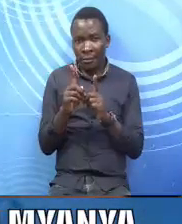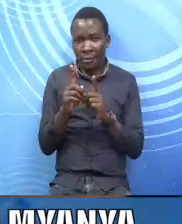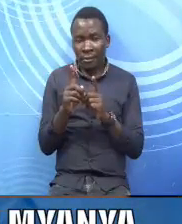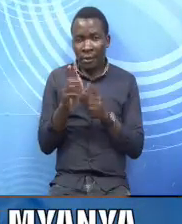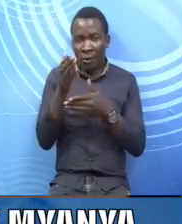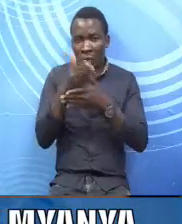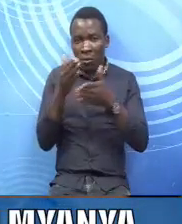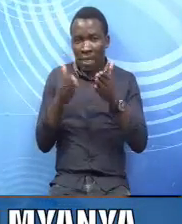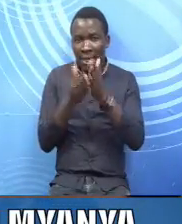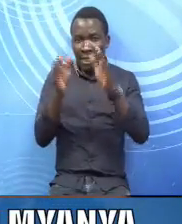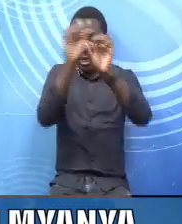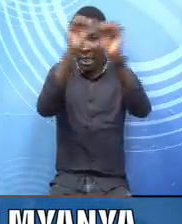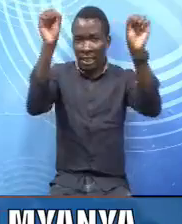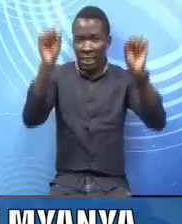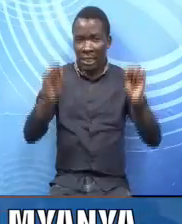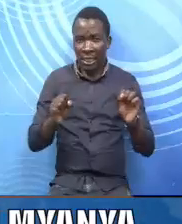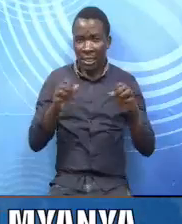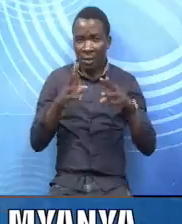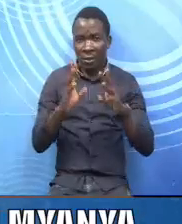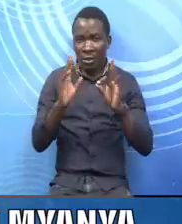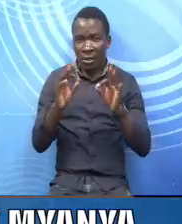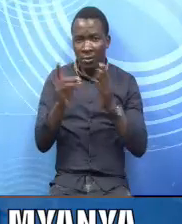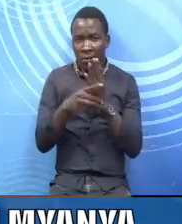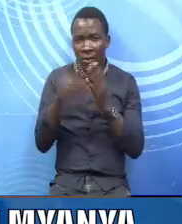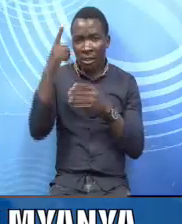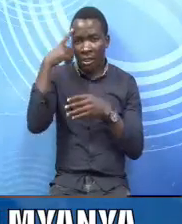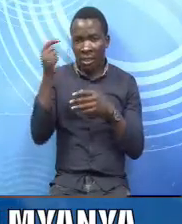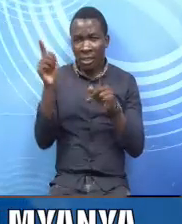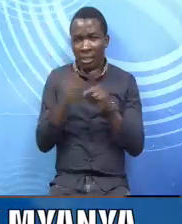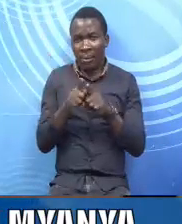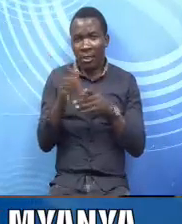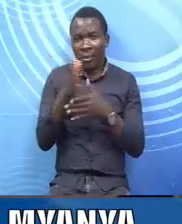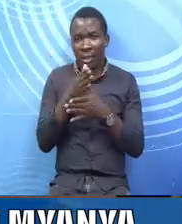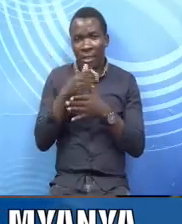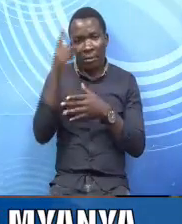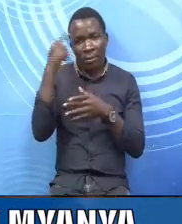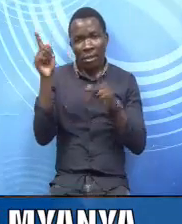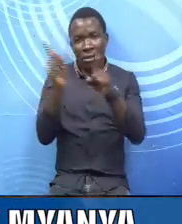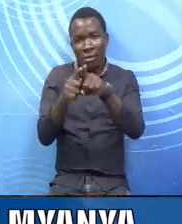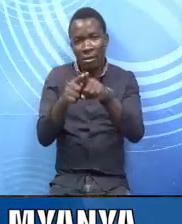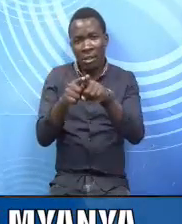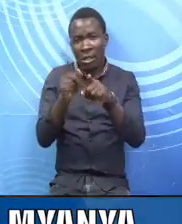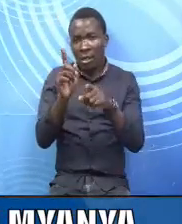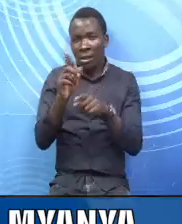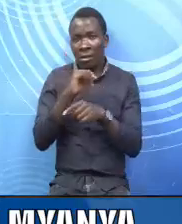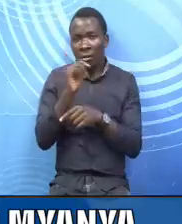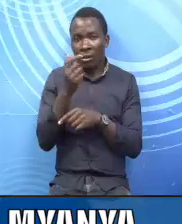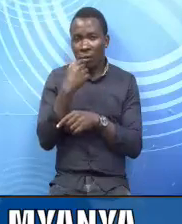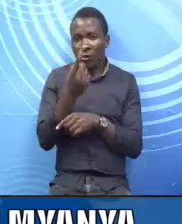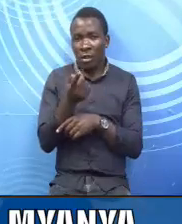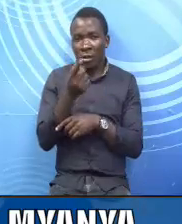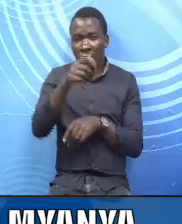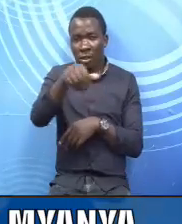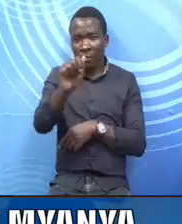tukubaka sisiteme ku buryo icyo mu turere bazi no kuri ministeri baba bakizi, atari ukuvuga ngo nibo bazi wenda